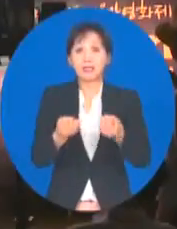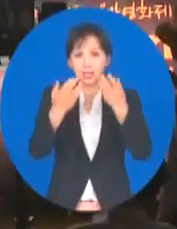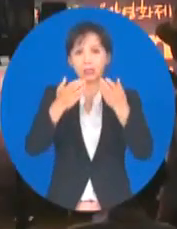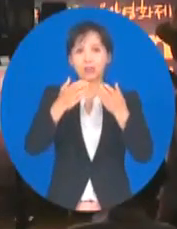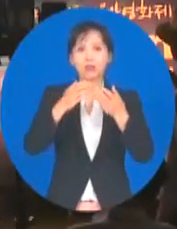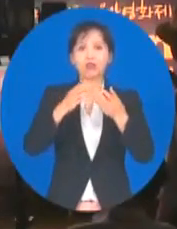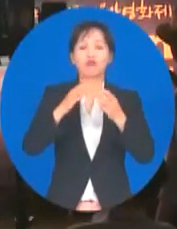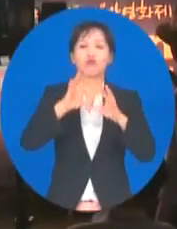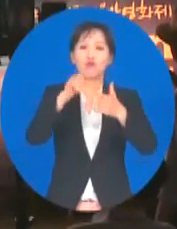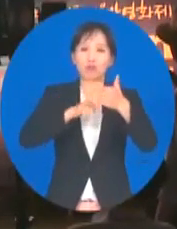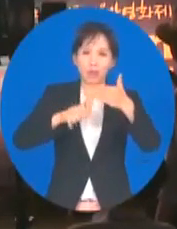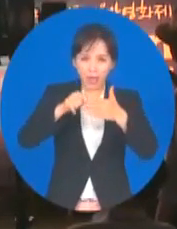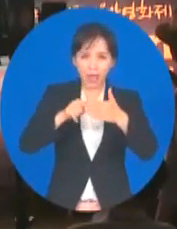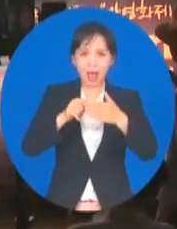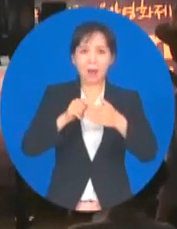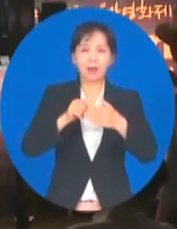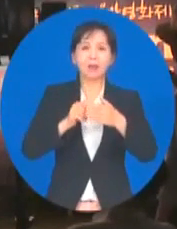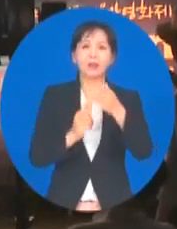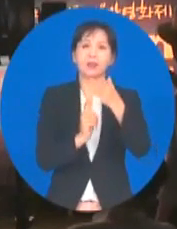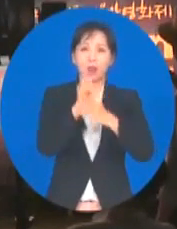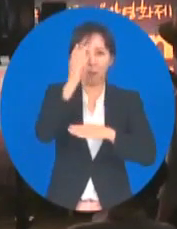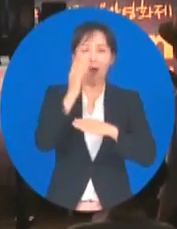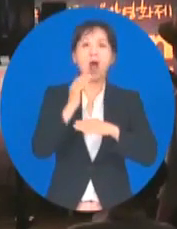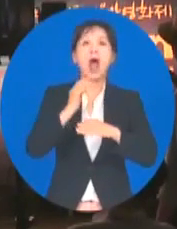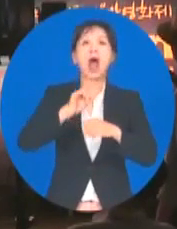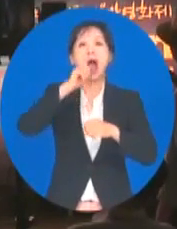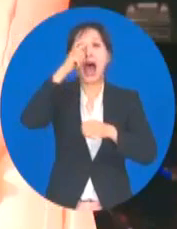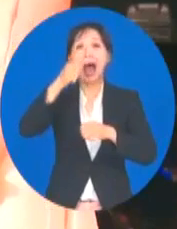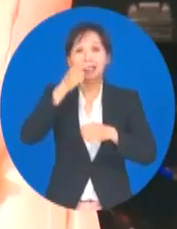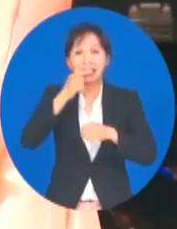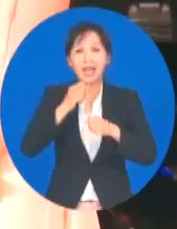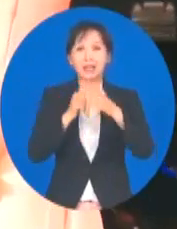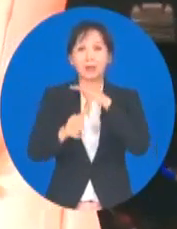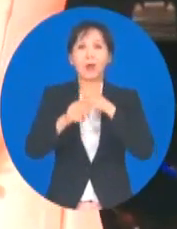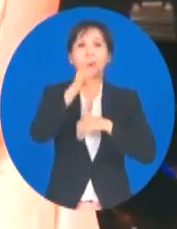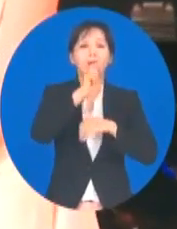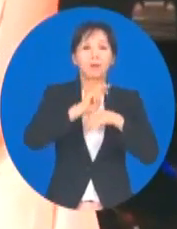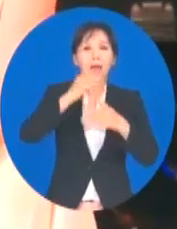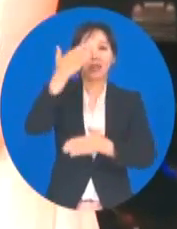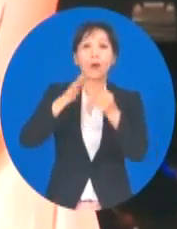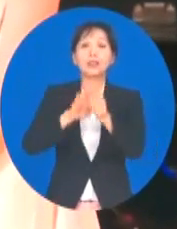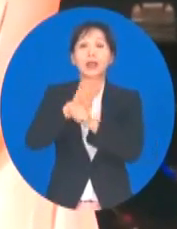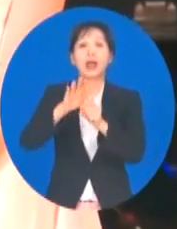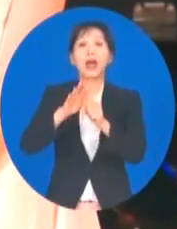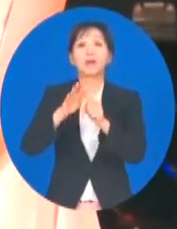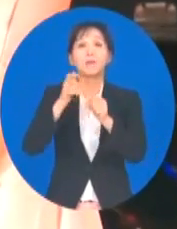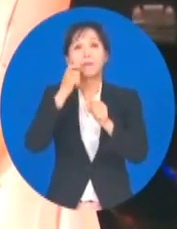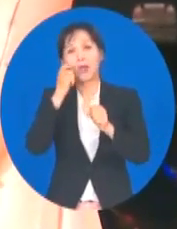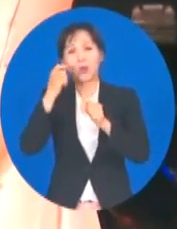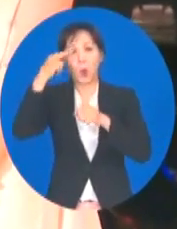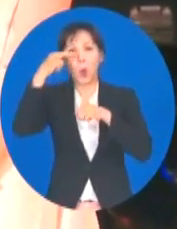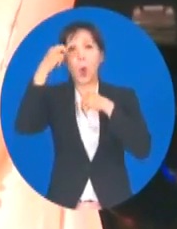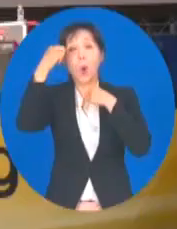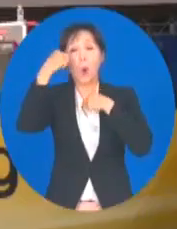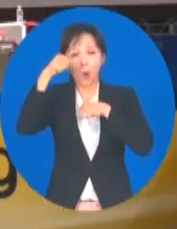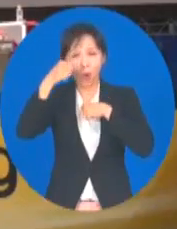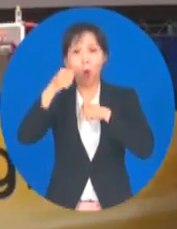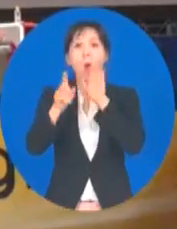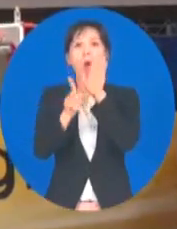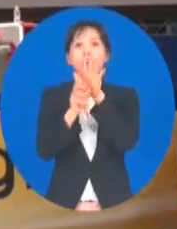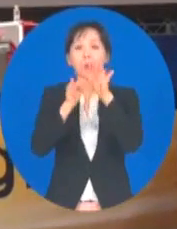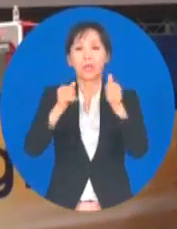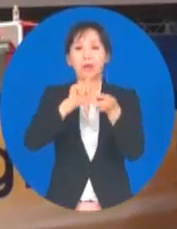제천국제음악영화제는 국내 유일을 넘어 아시아를 대표하는 음악영화제로 매년 음악과 영화를 사랑하는 배우를 홍보대사로